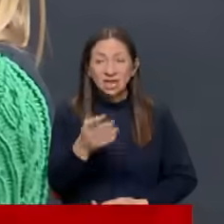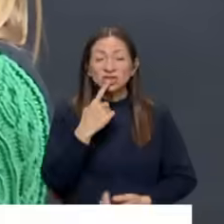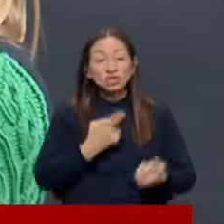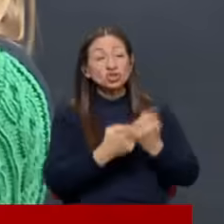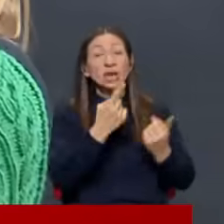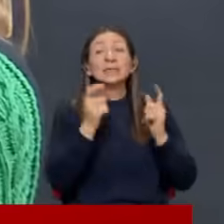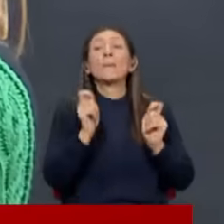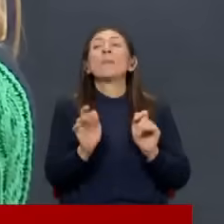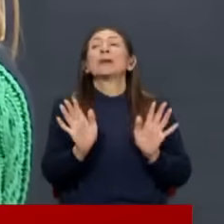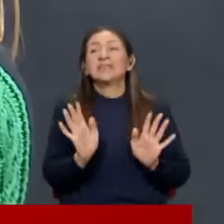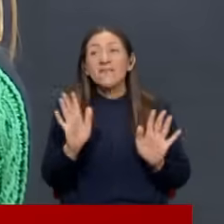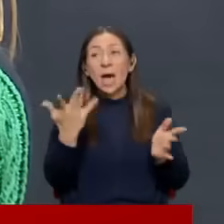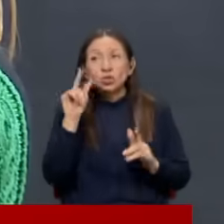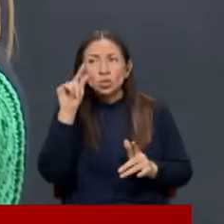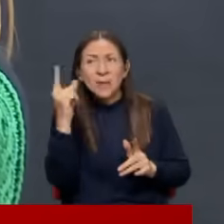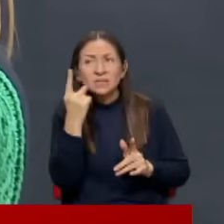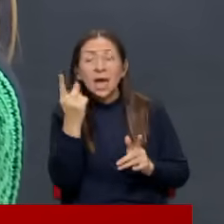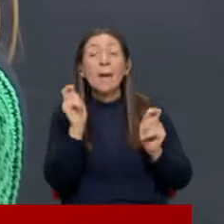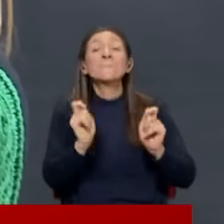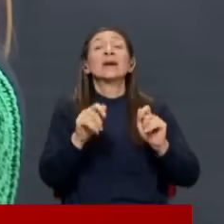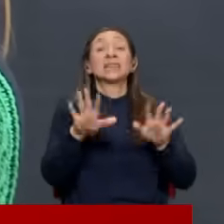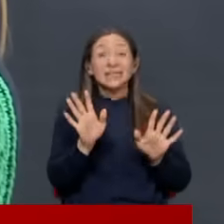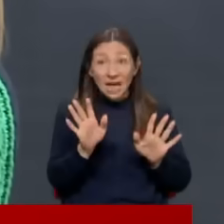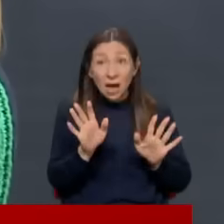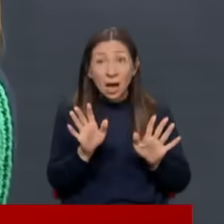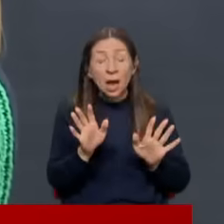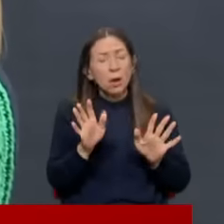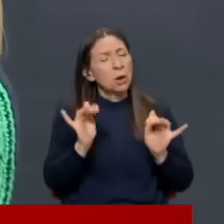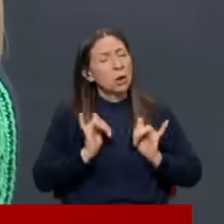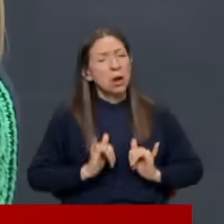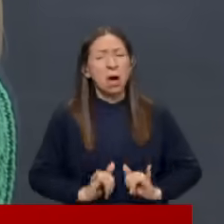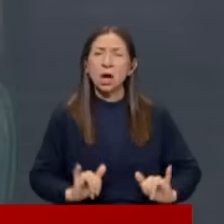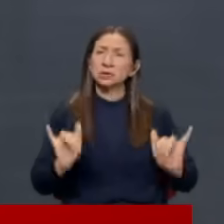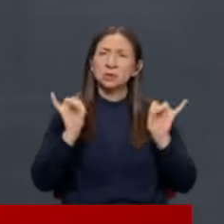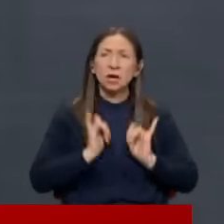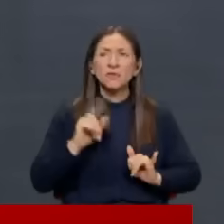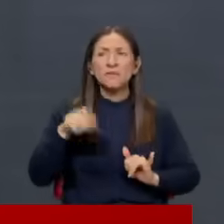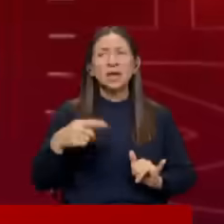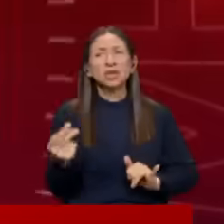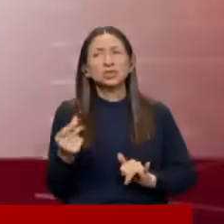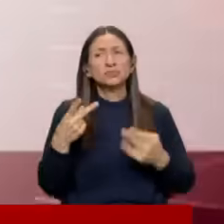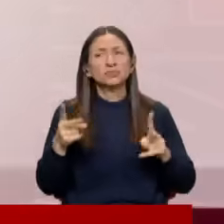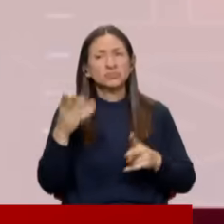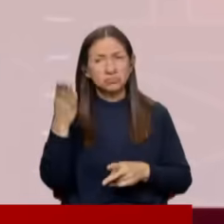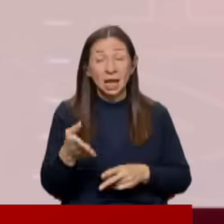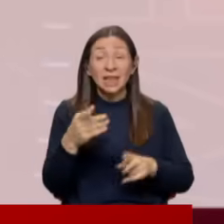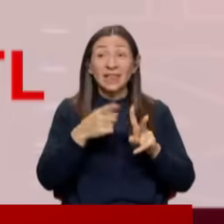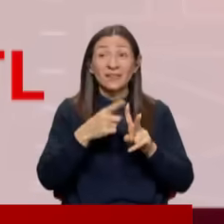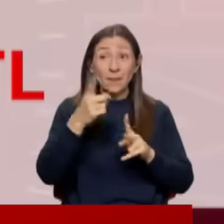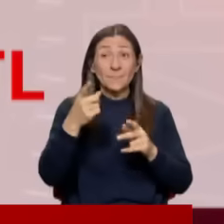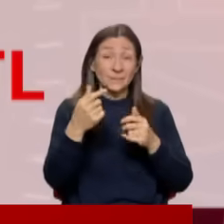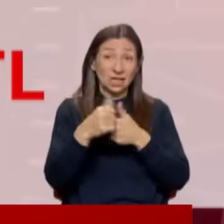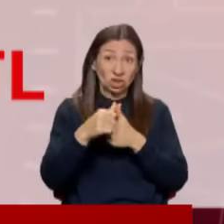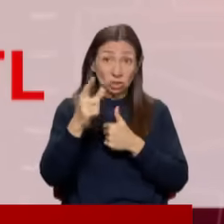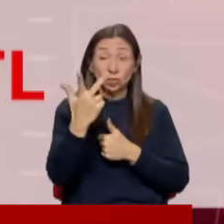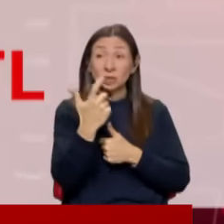şikayet edilmedikleri sürece veya şüpheli bir işlemde bulunmadıkları sürece gayet rahat şekilde vergi kaçırabiliyorlar. Nevra Bilem'in eşi Murat